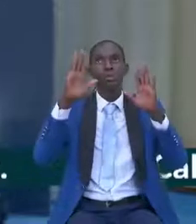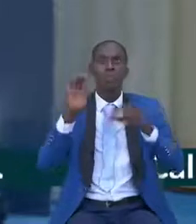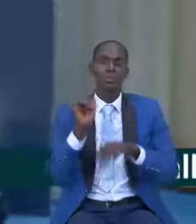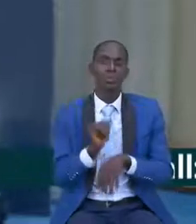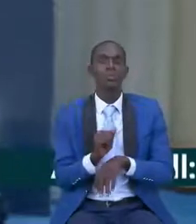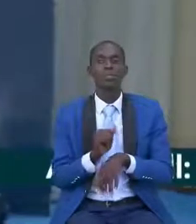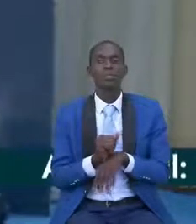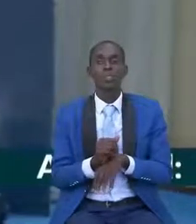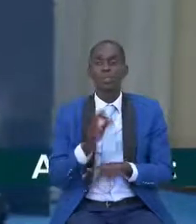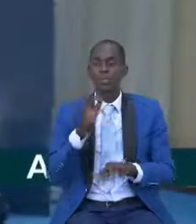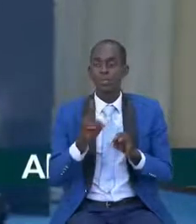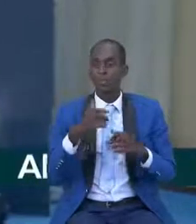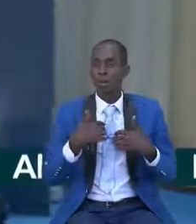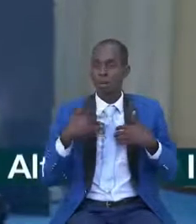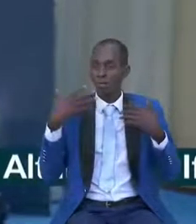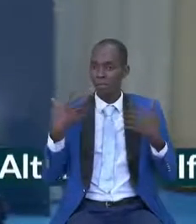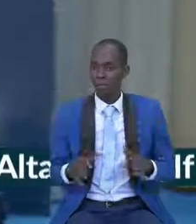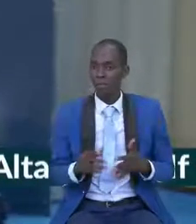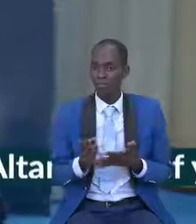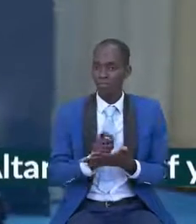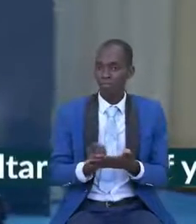Nous attendons les miracles.